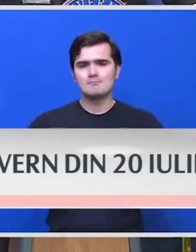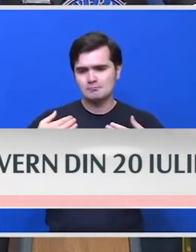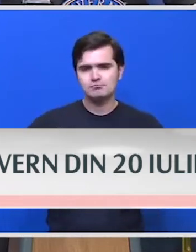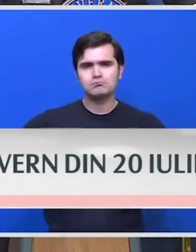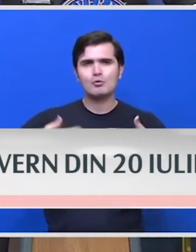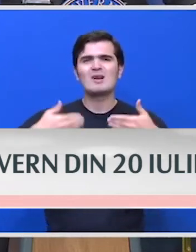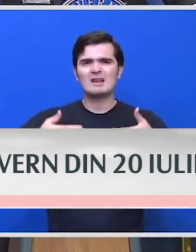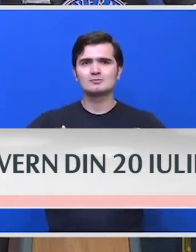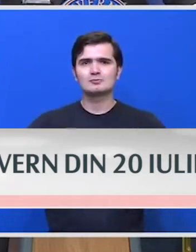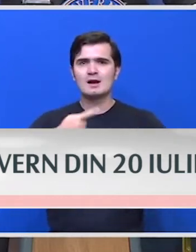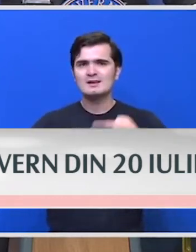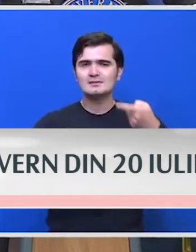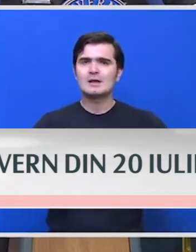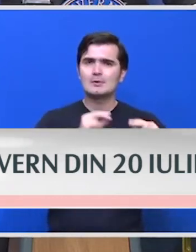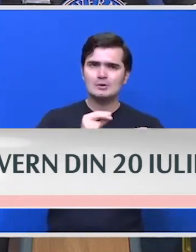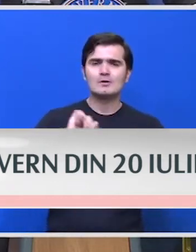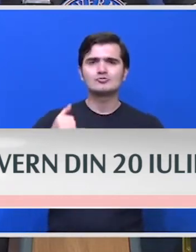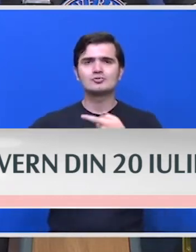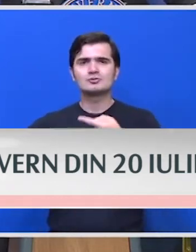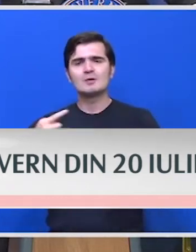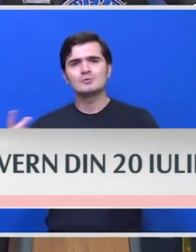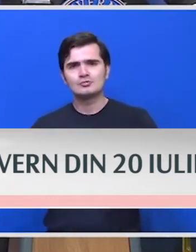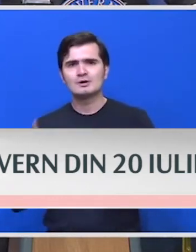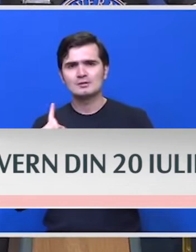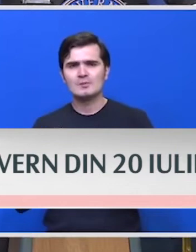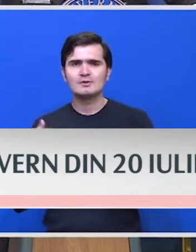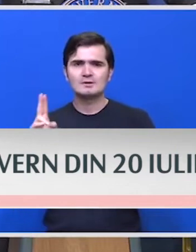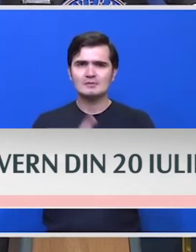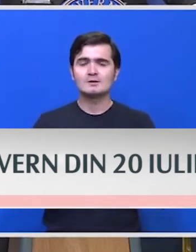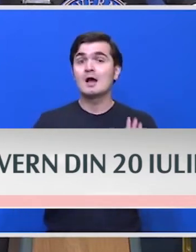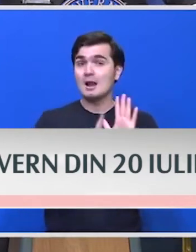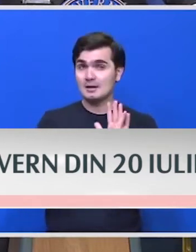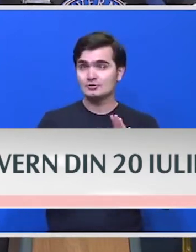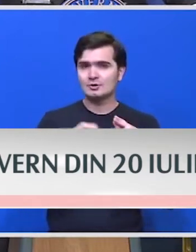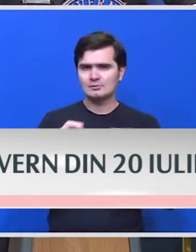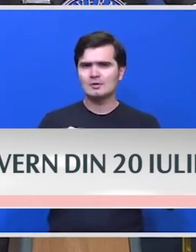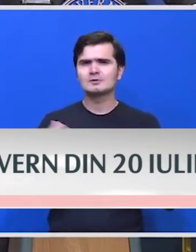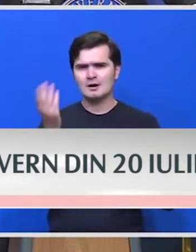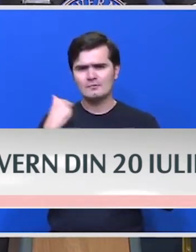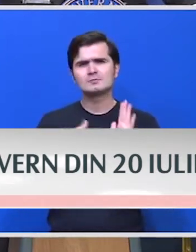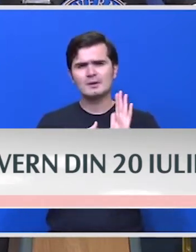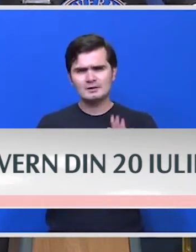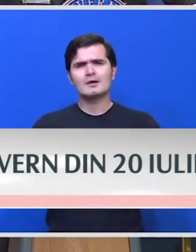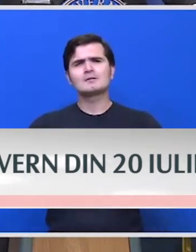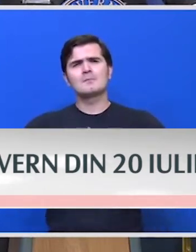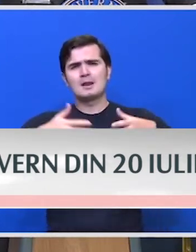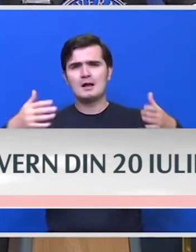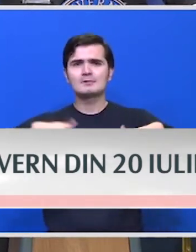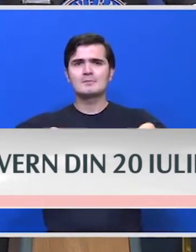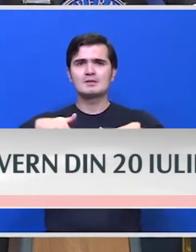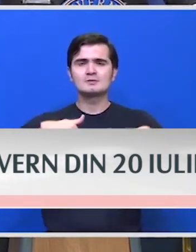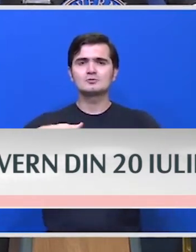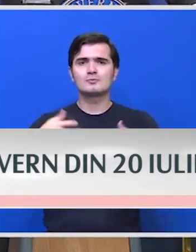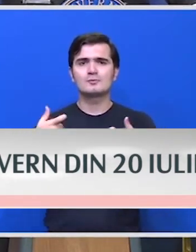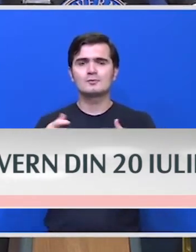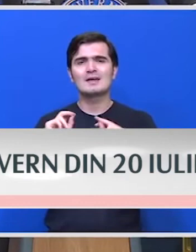de educație cât și de cercetare trebuie să-l atingă. Legile educației care au fost prezentate in extenso de către ministrul în exercițiu Câmpeanu zilele